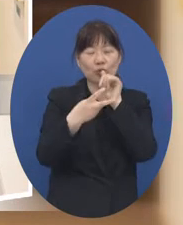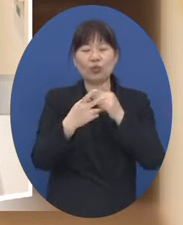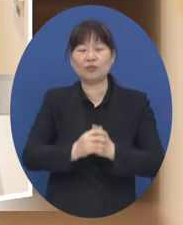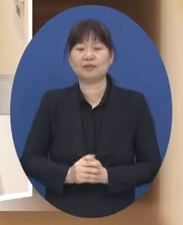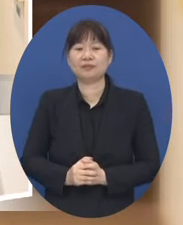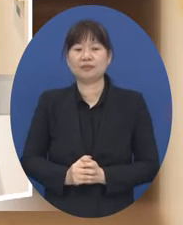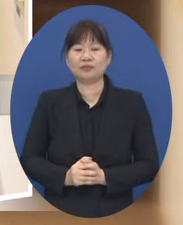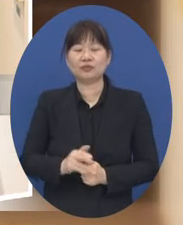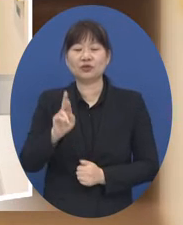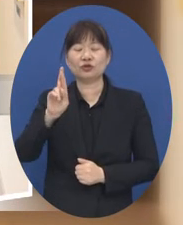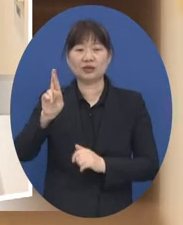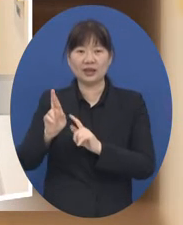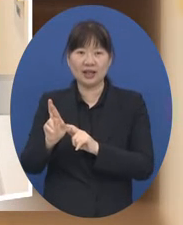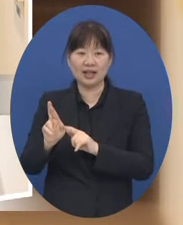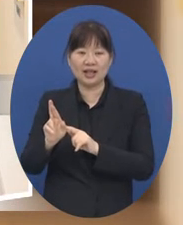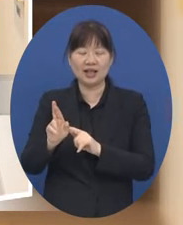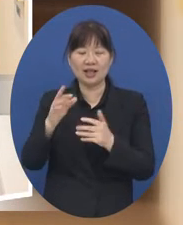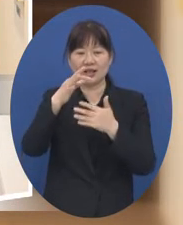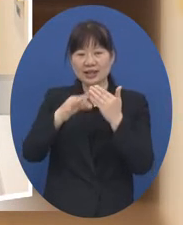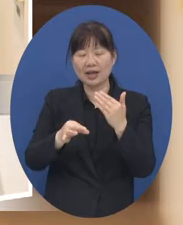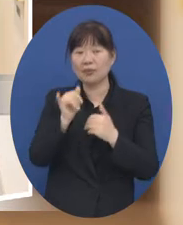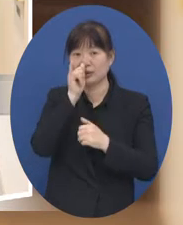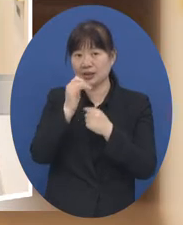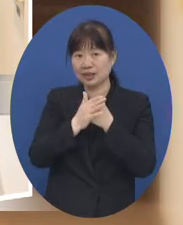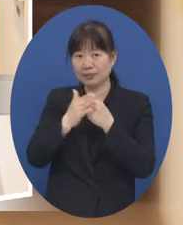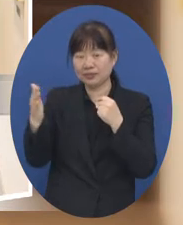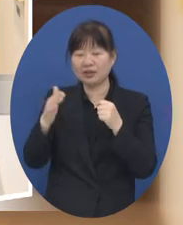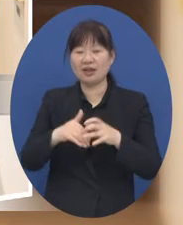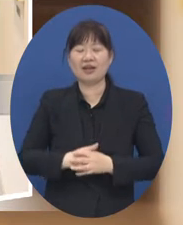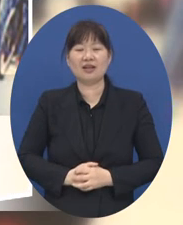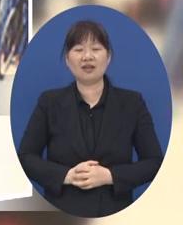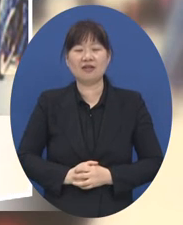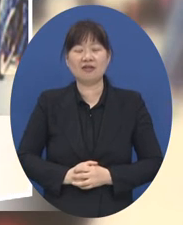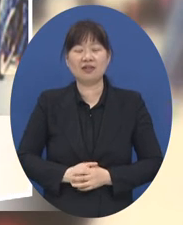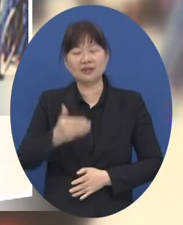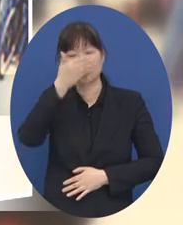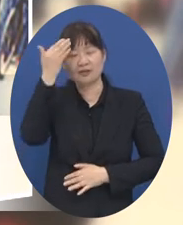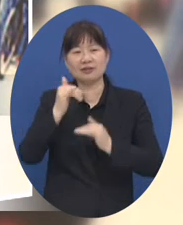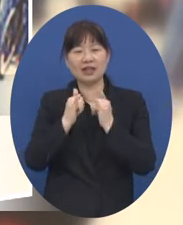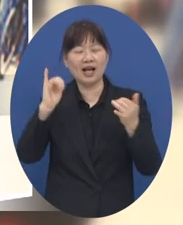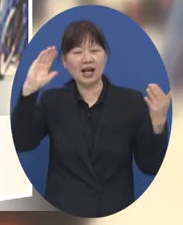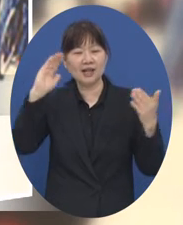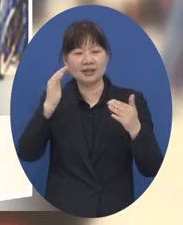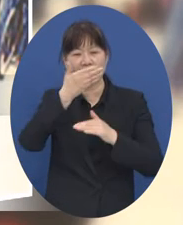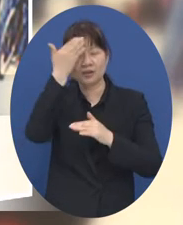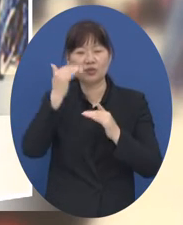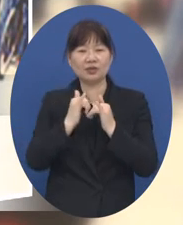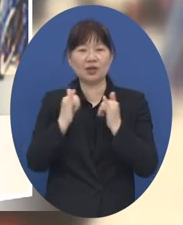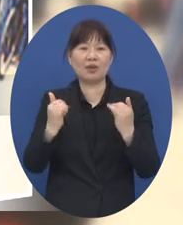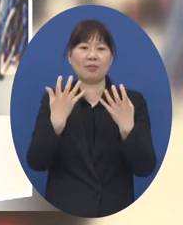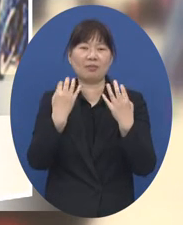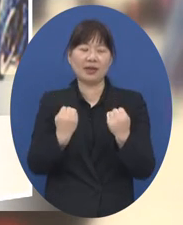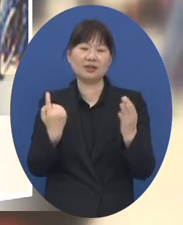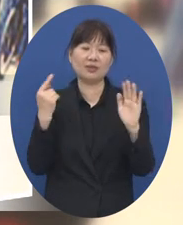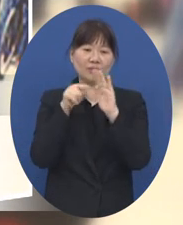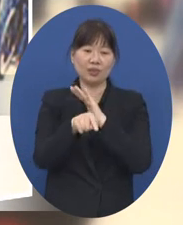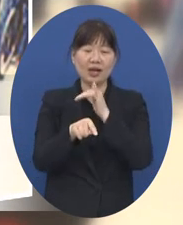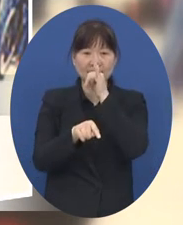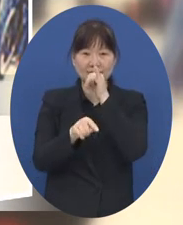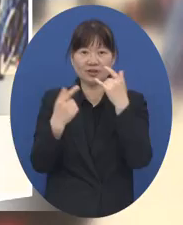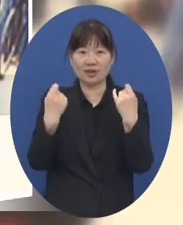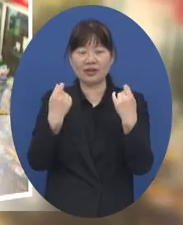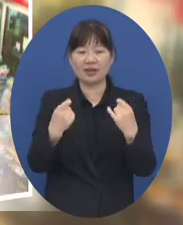또 VR 시스템이 돼 있어가지고 젊은 분들, 학생이나 젊은 분들이 많이 이용하시는